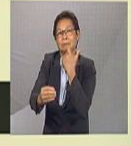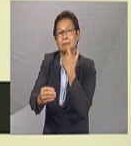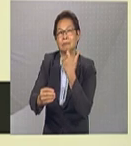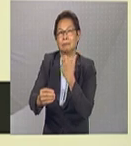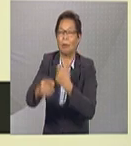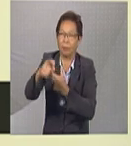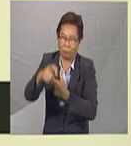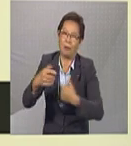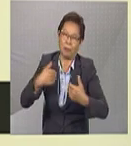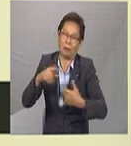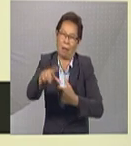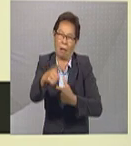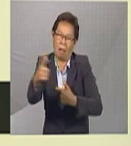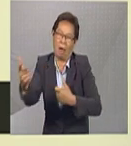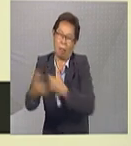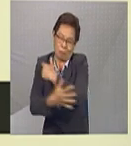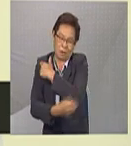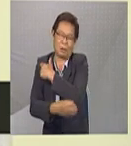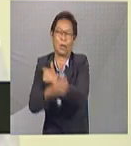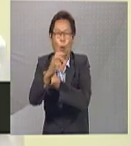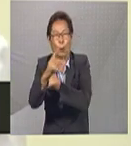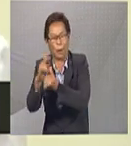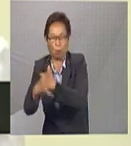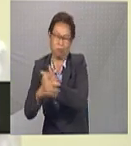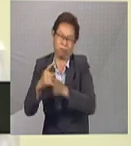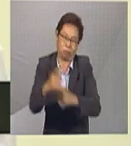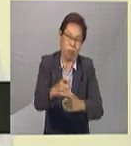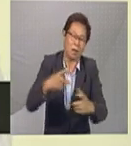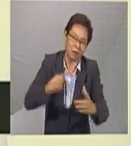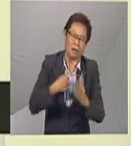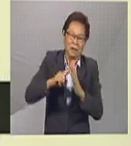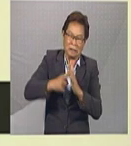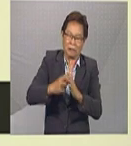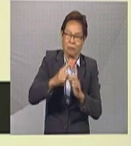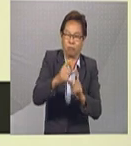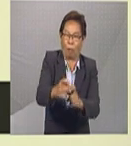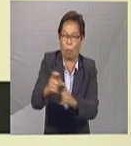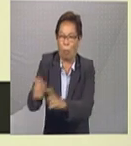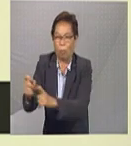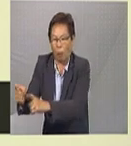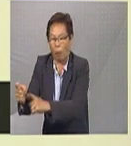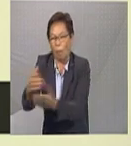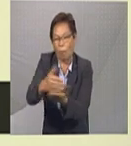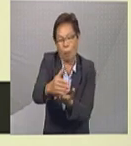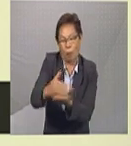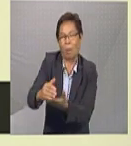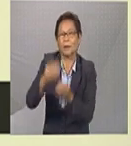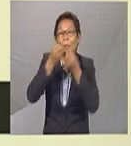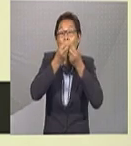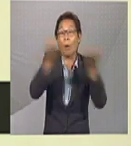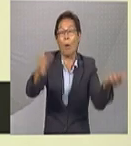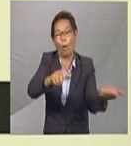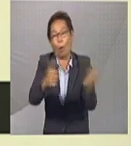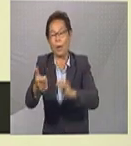memenuhi syarat-syarat. Jadi kita akan mula mengagihkan, ini akan diumumkan oleh Kementerian